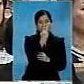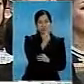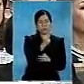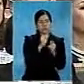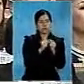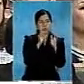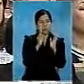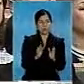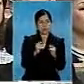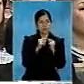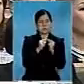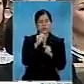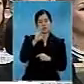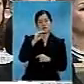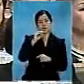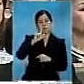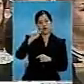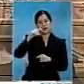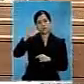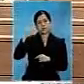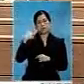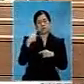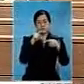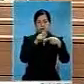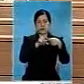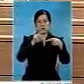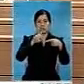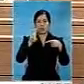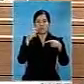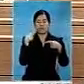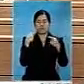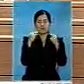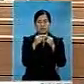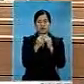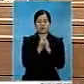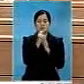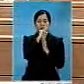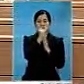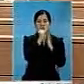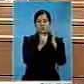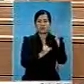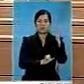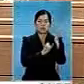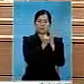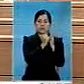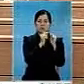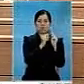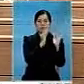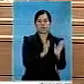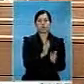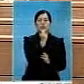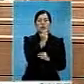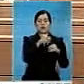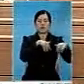ว่าล้านตั้งหารด้วย200ครับเฉลี่ยกันไปว่าจังหวัดกขคงอจะมีสักกี่คนก็ตามสัดส่วนประชา